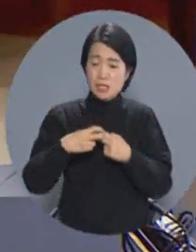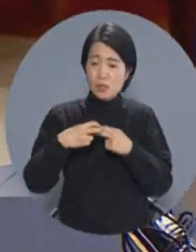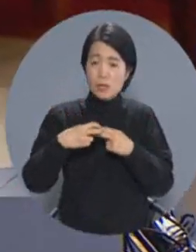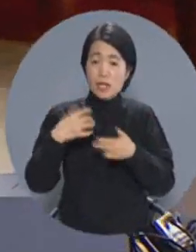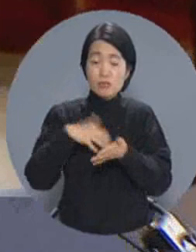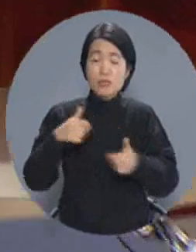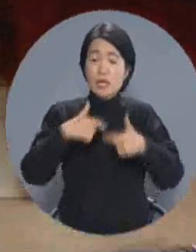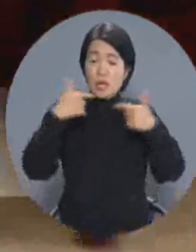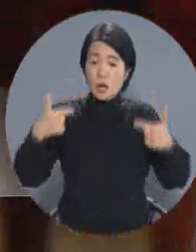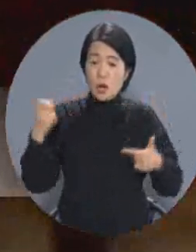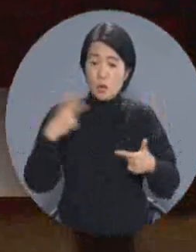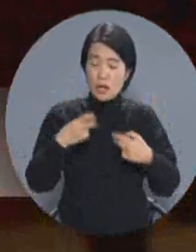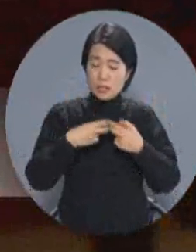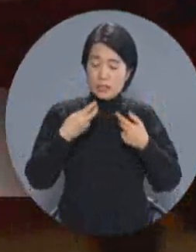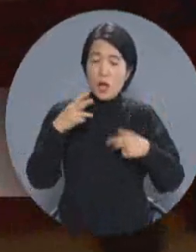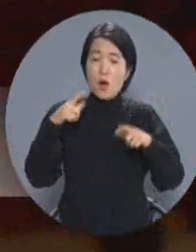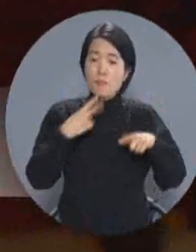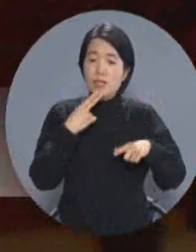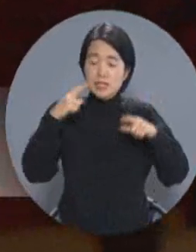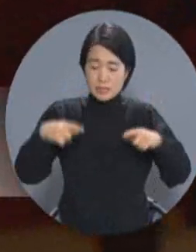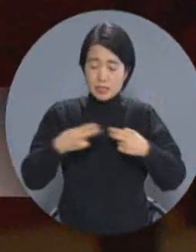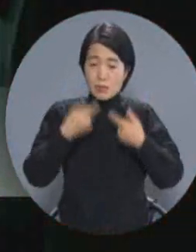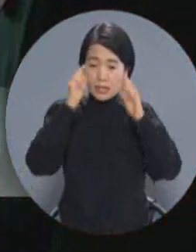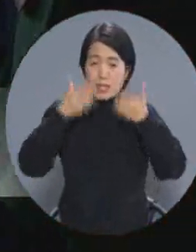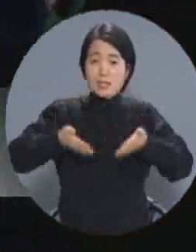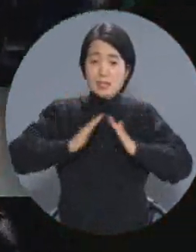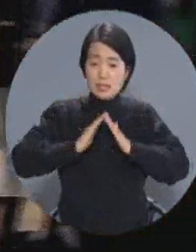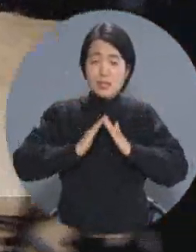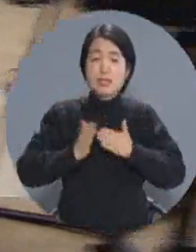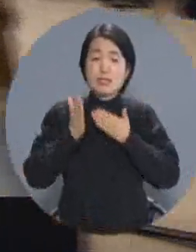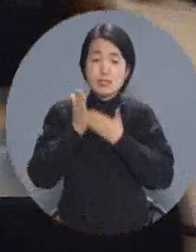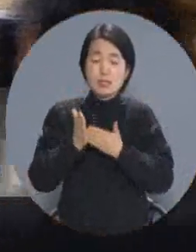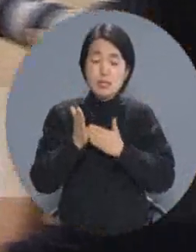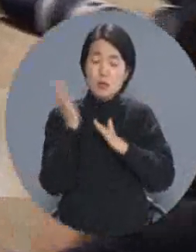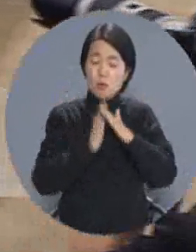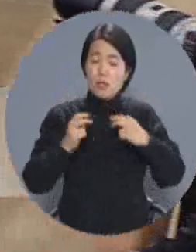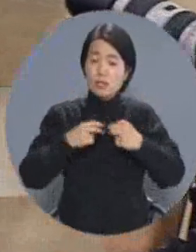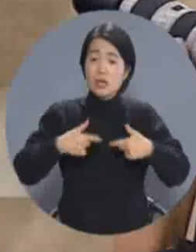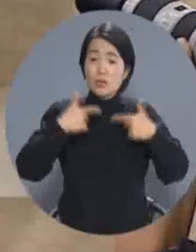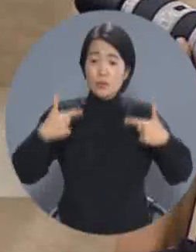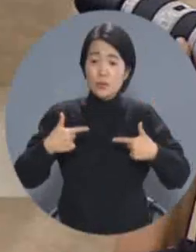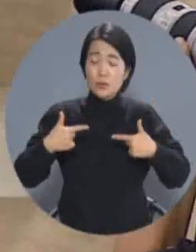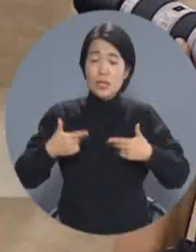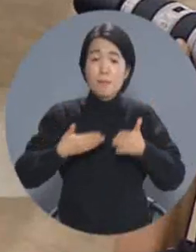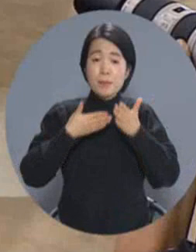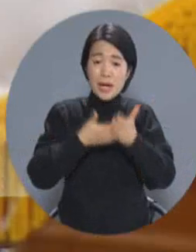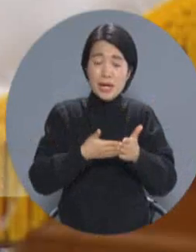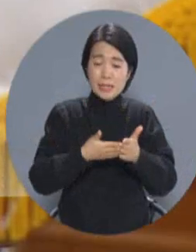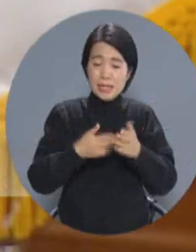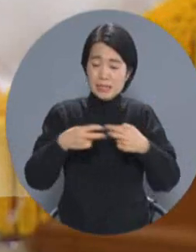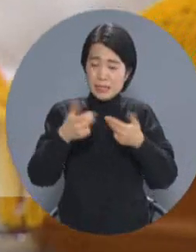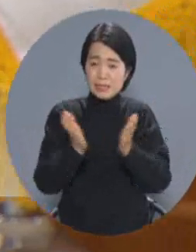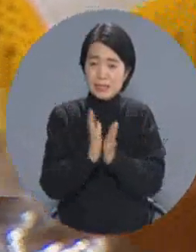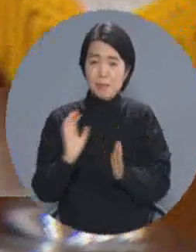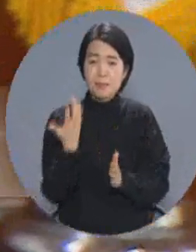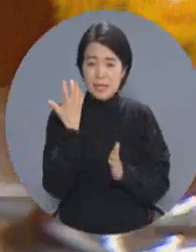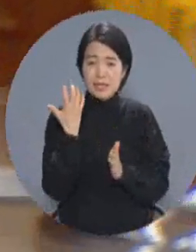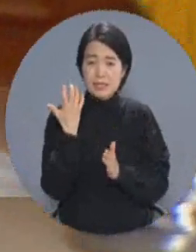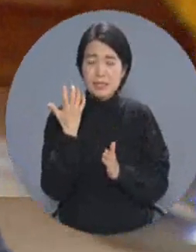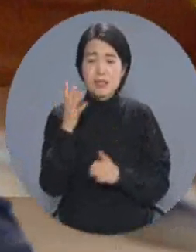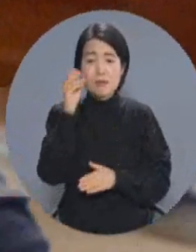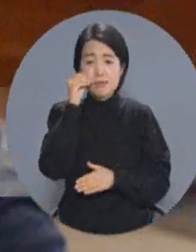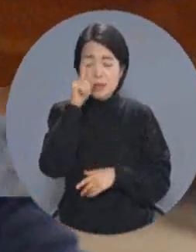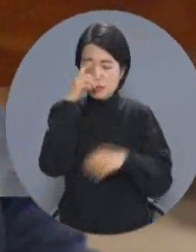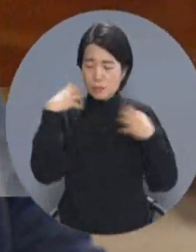의대정원 증원과 의대 없는 지역 의과대 신설 등 공공의료 확충에 나섰다가 의료계 반발이 밀린 상황을